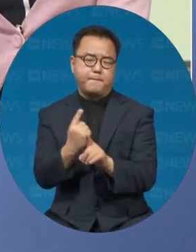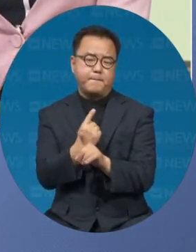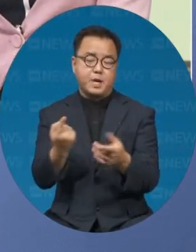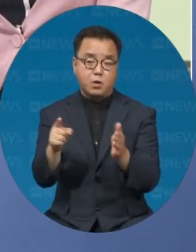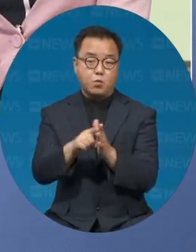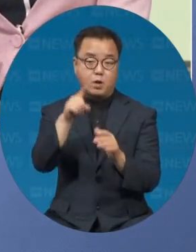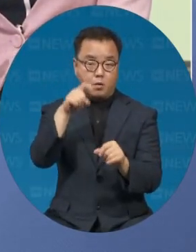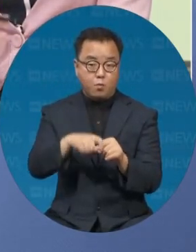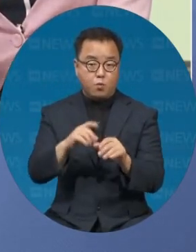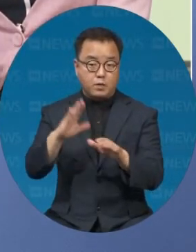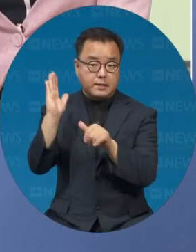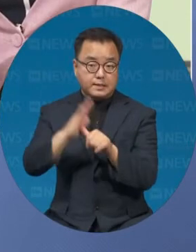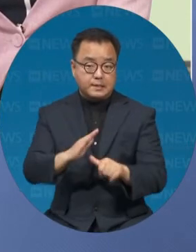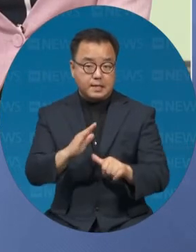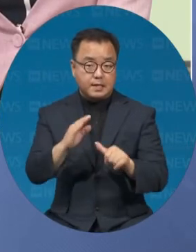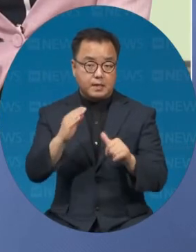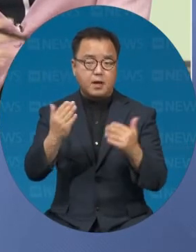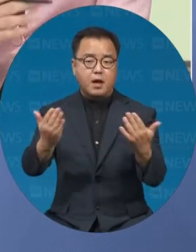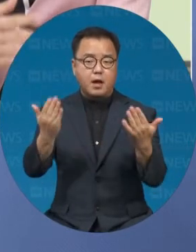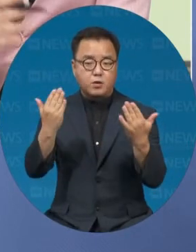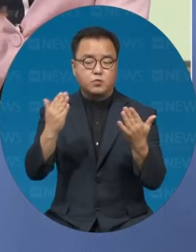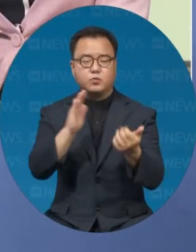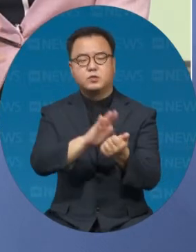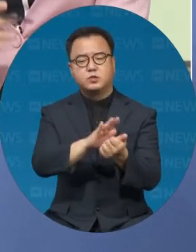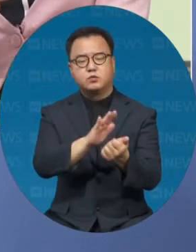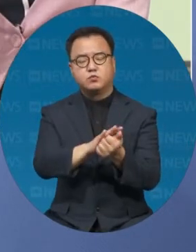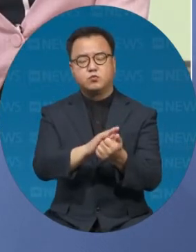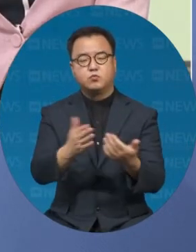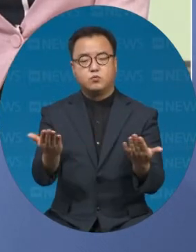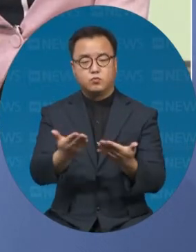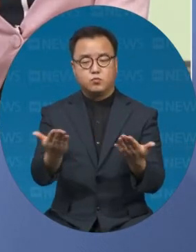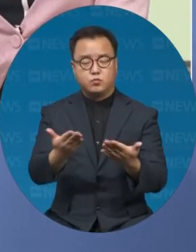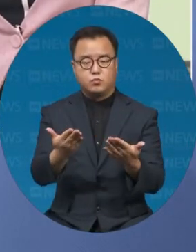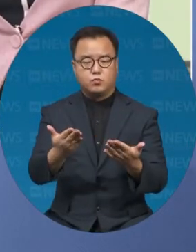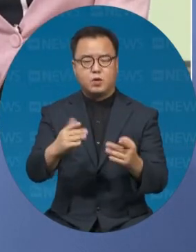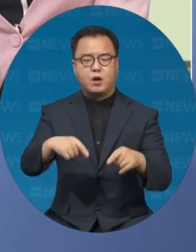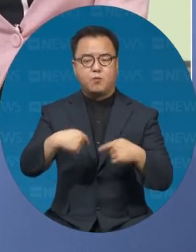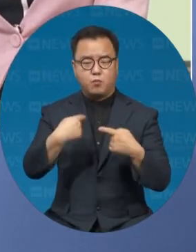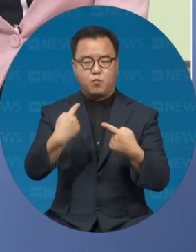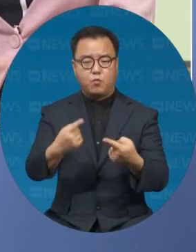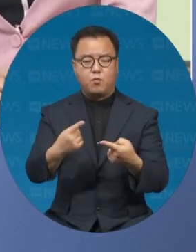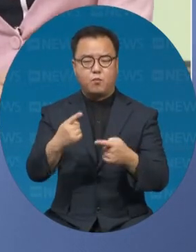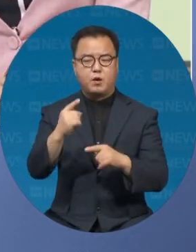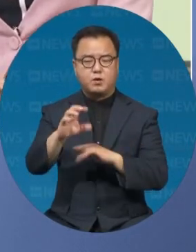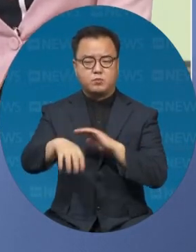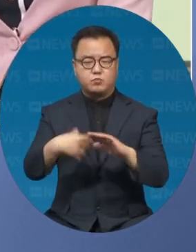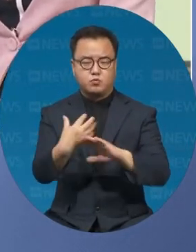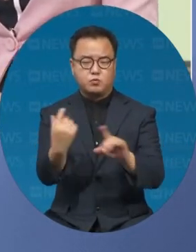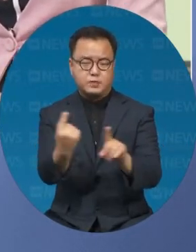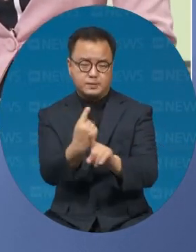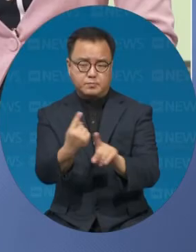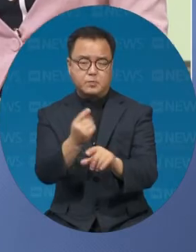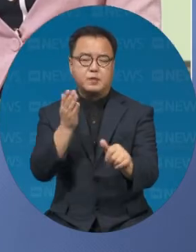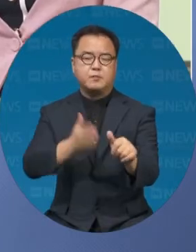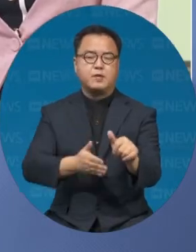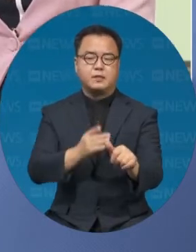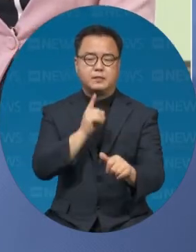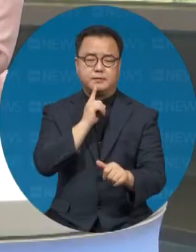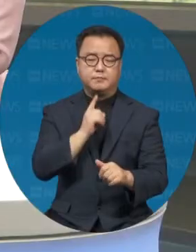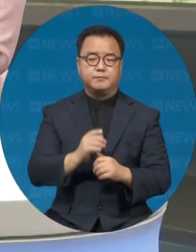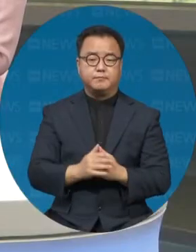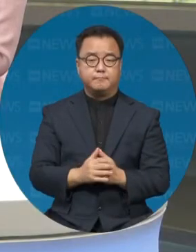탈락한 학교들이 이 지원사업 에 포함이 되서 대학 구조가 혁신 되는 계기가 되길 바란다 이렇게 붙였습니다 근데